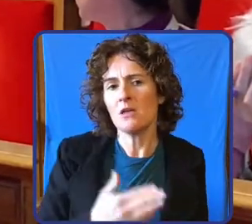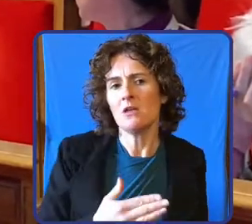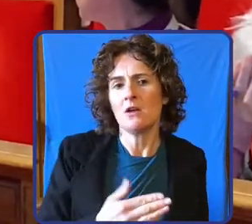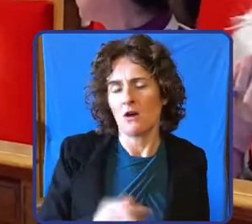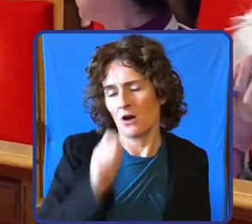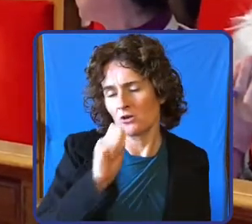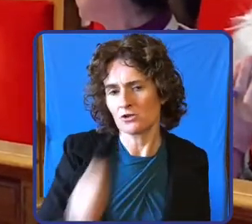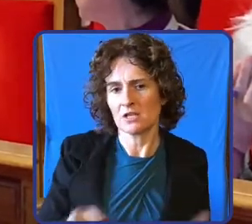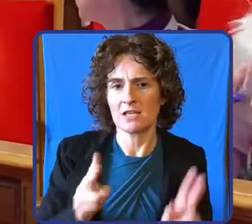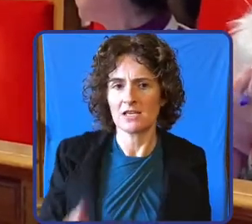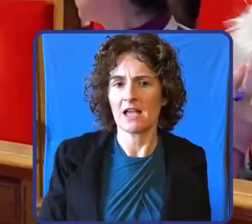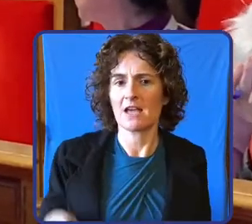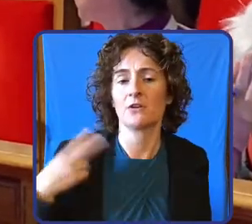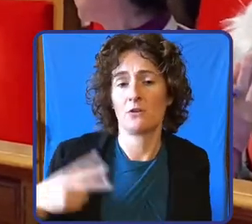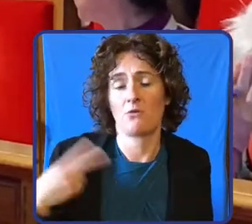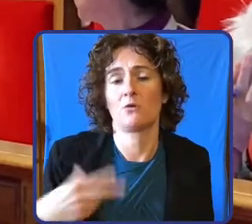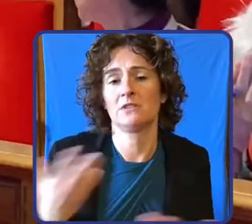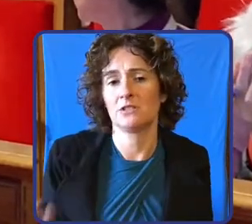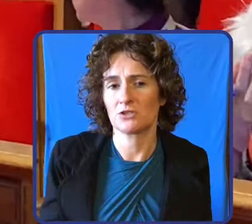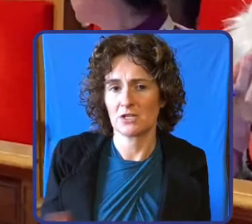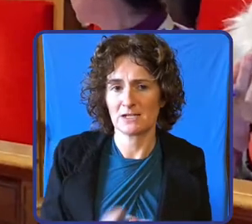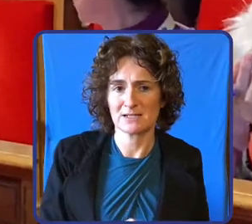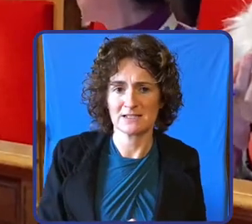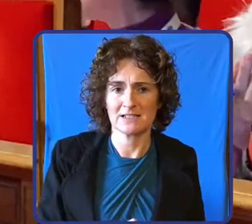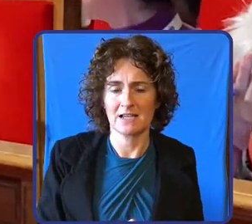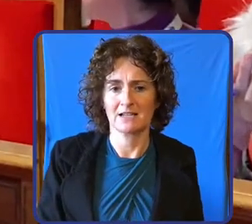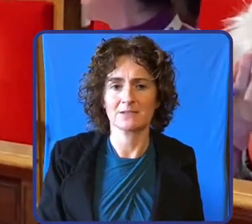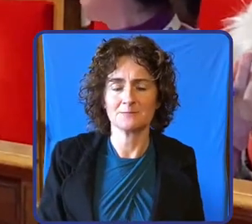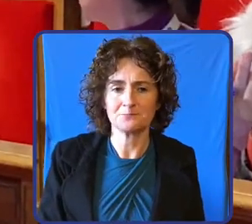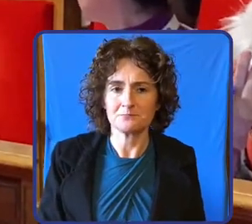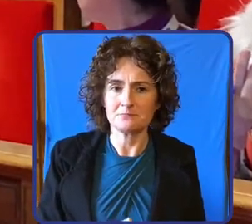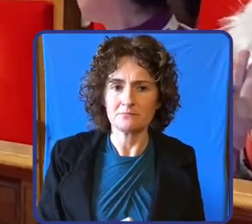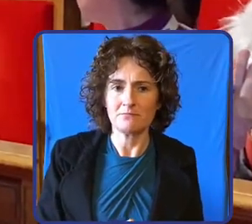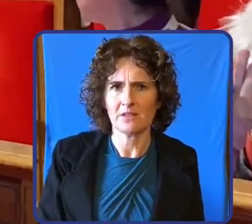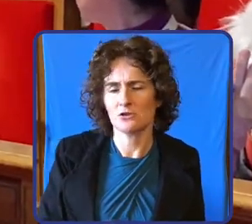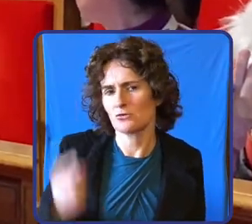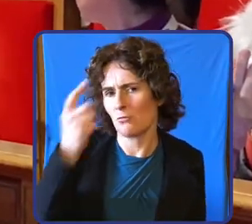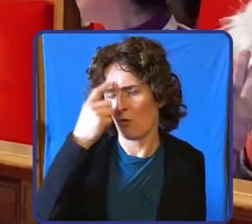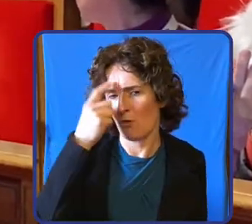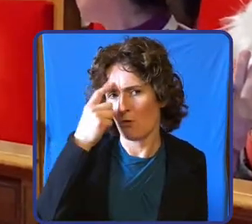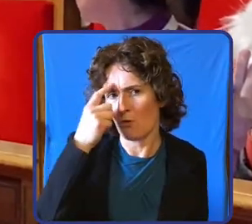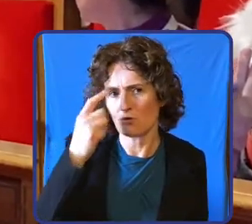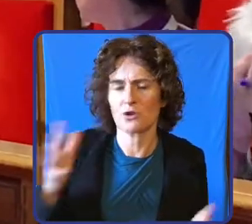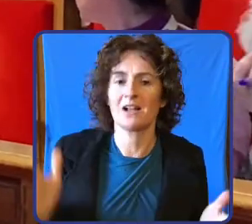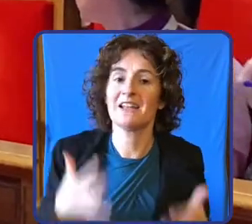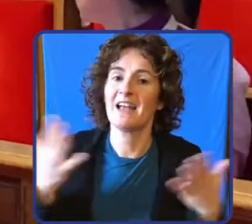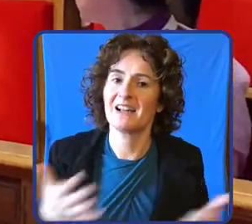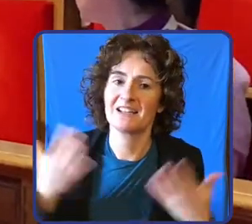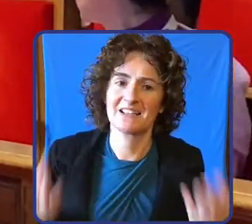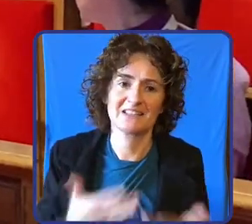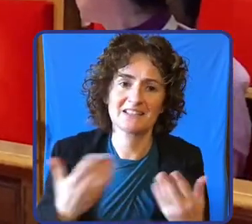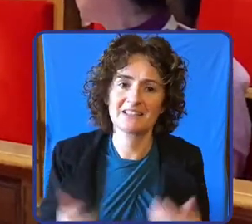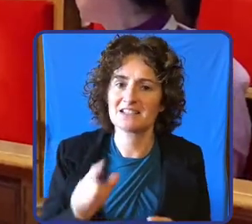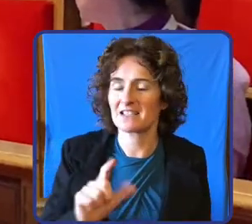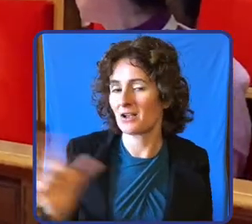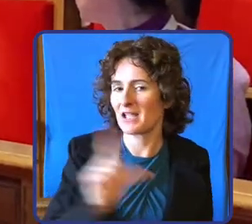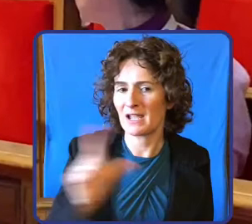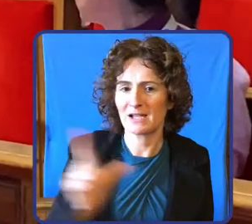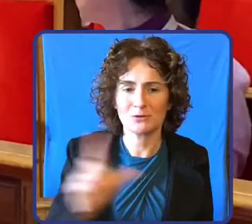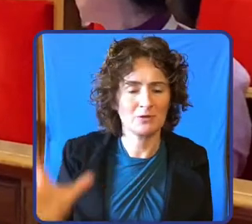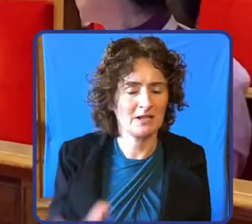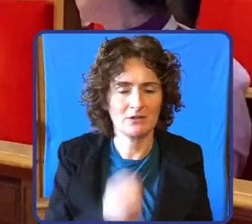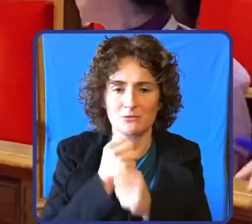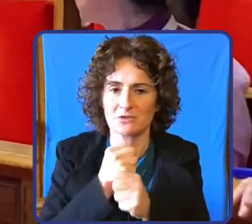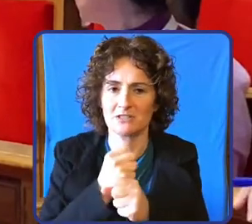város működésért. Mikor meg valami jó történt, akkor nagy vigyorra, hogy maguk milyen okosak, itt lelkendeznek neki. Tehát ez a kettő egyszerre nem valósítható